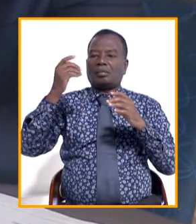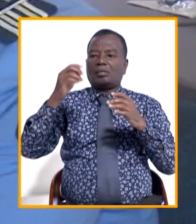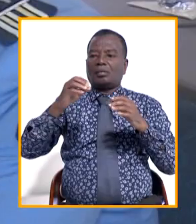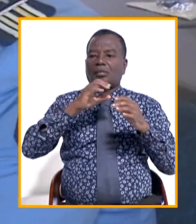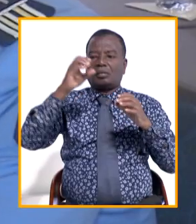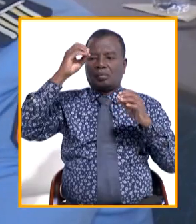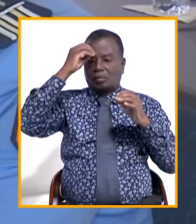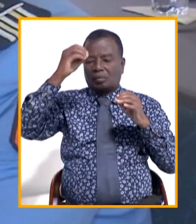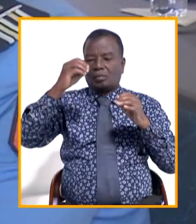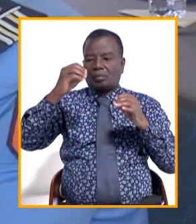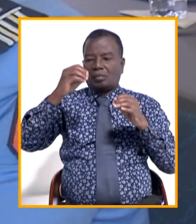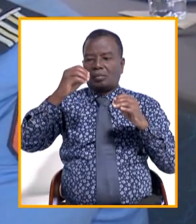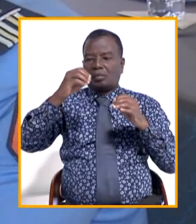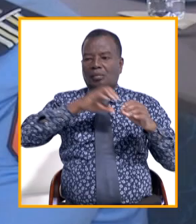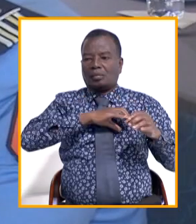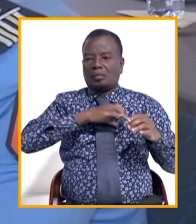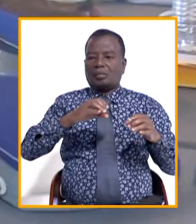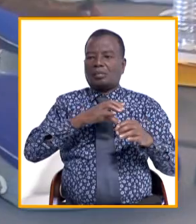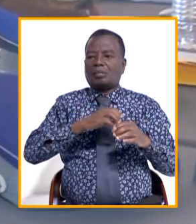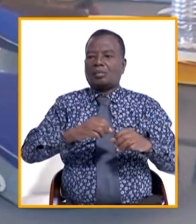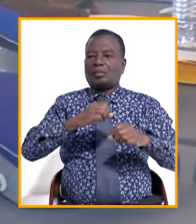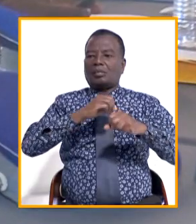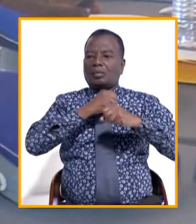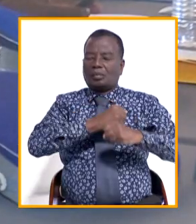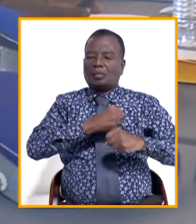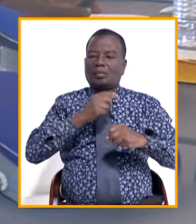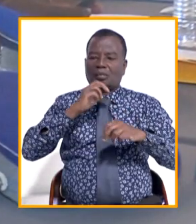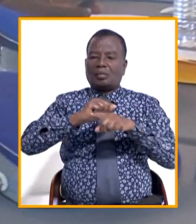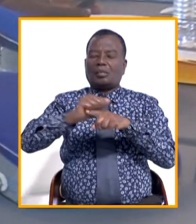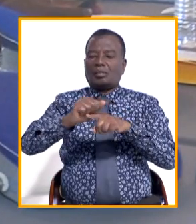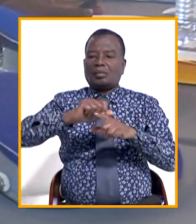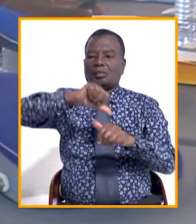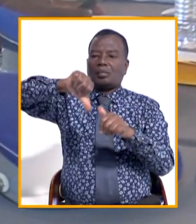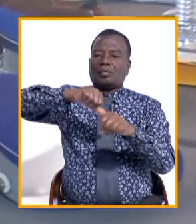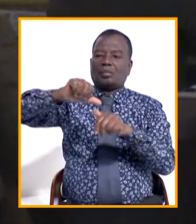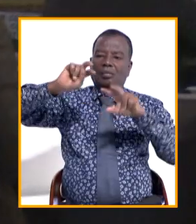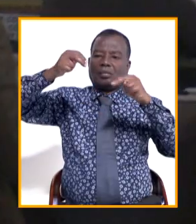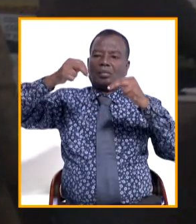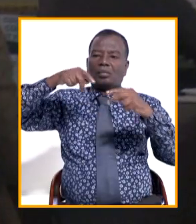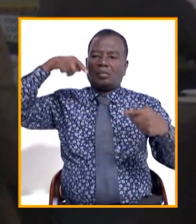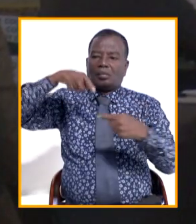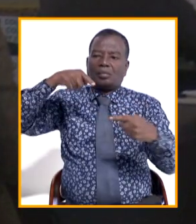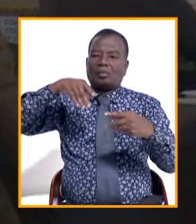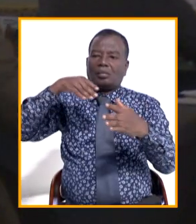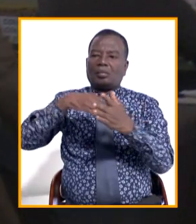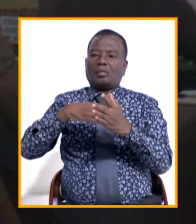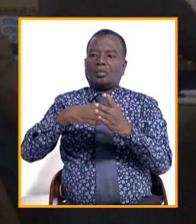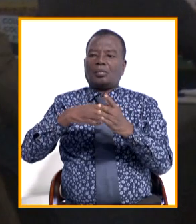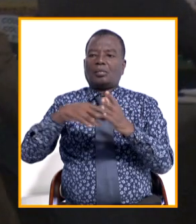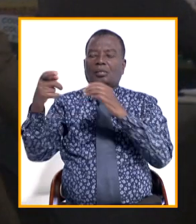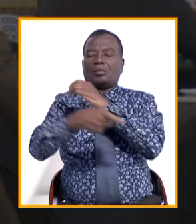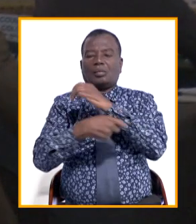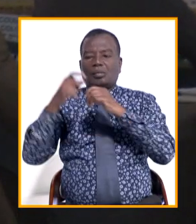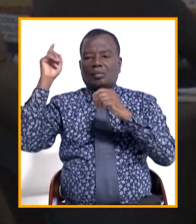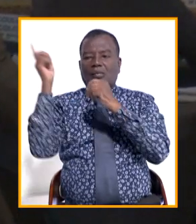police judiciaire et forces de défense et de sécurité sont formés autour du thème « Lutte contre l'impunité en matière